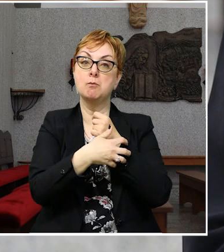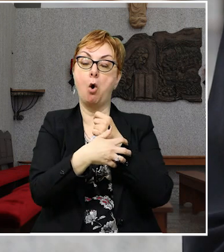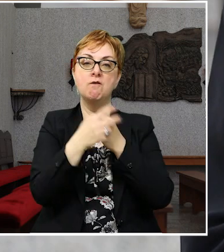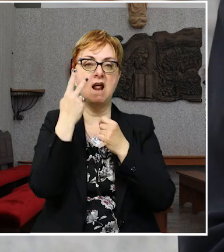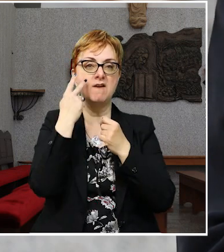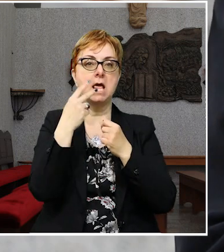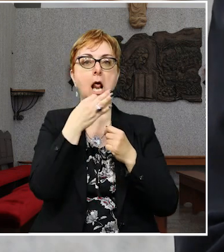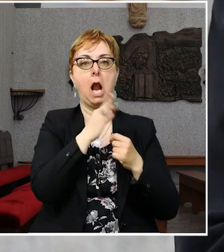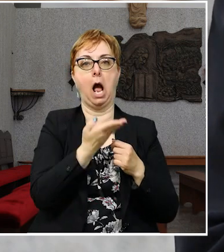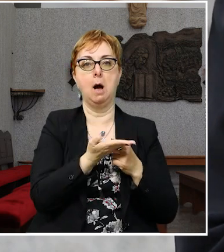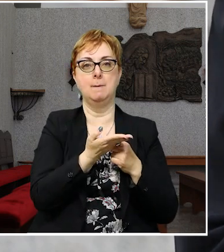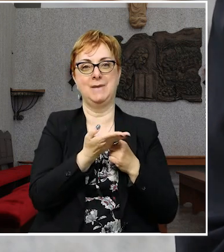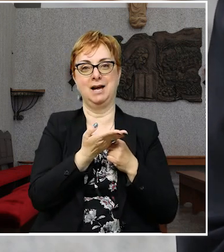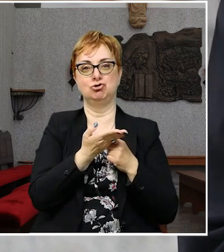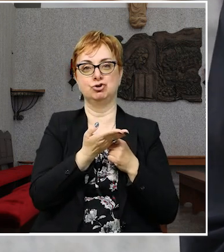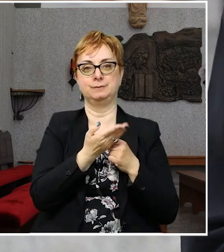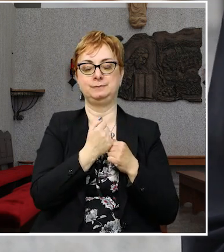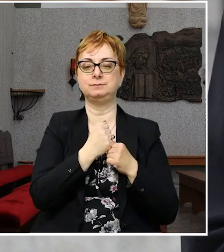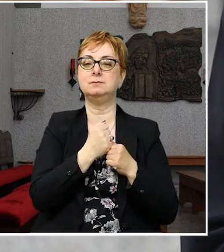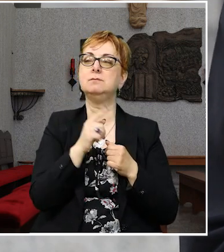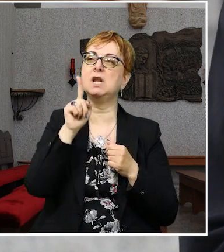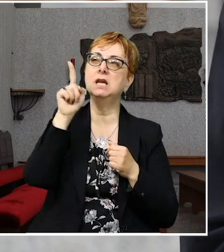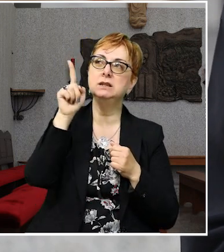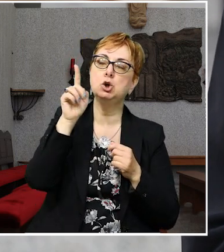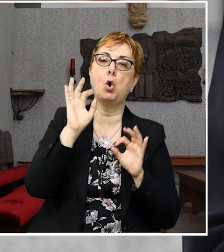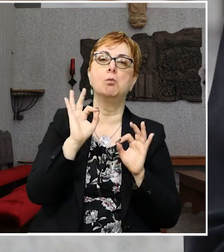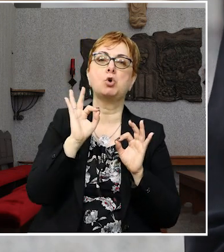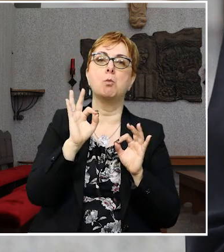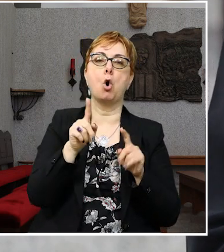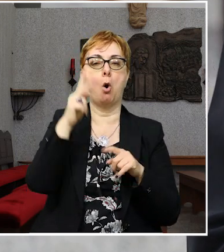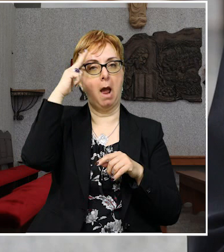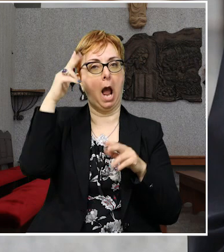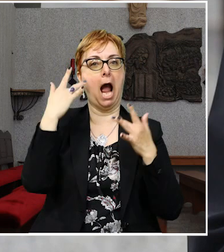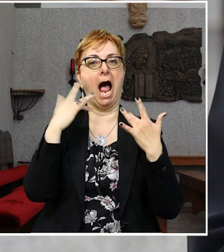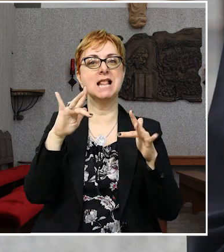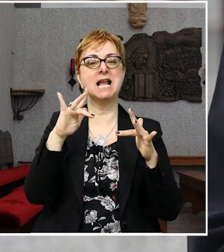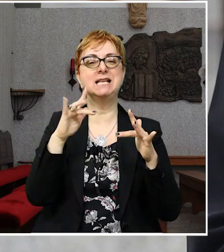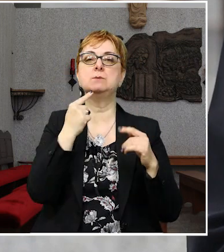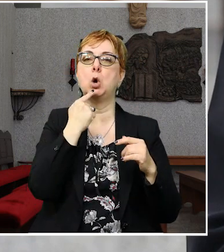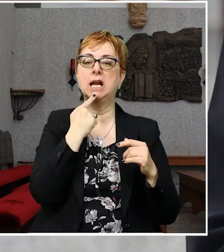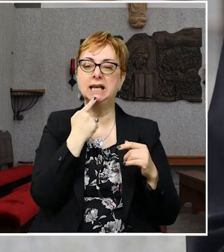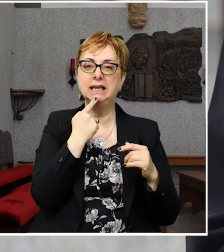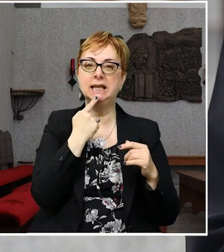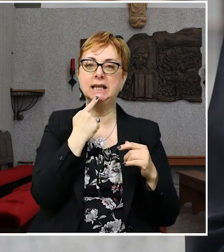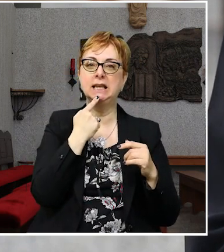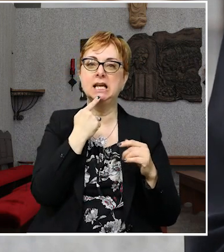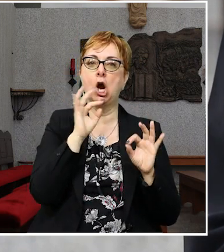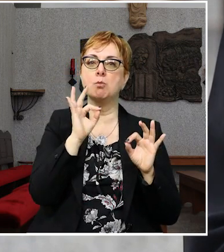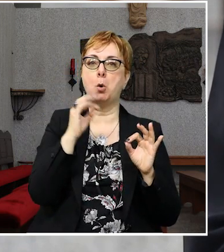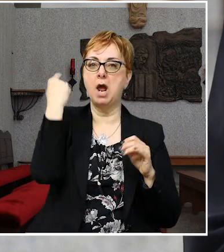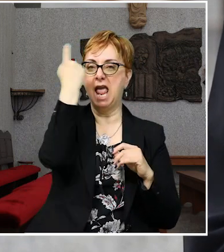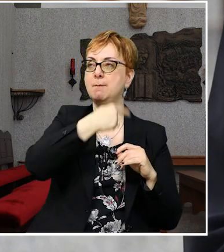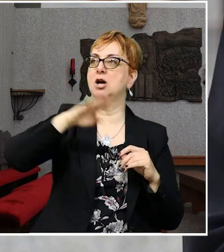poveri. Dio non sopporta l'ateismo di chi nega